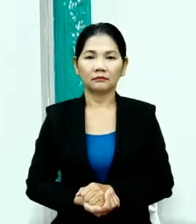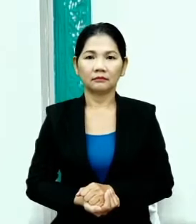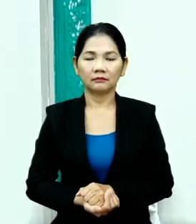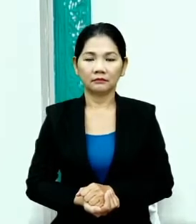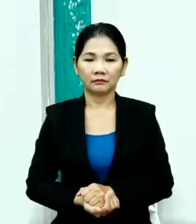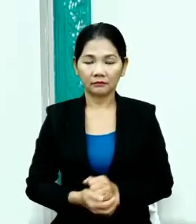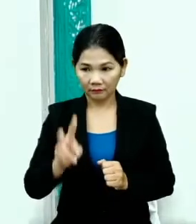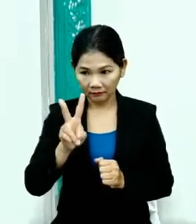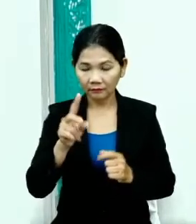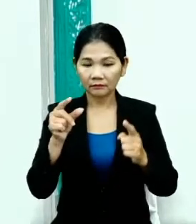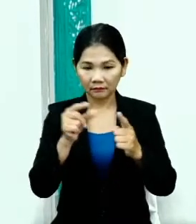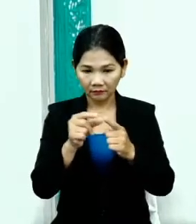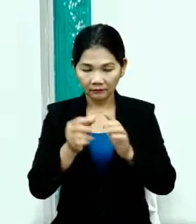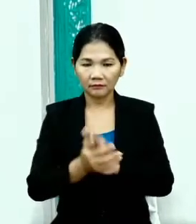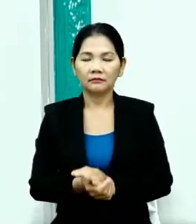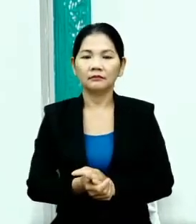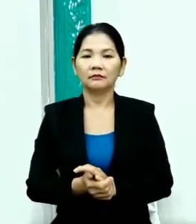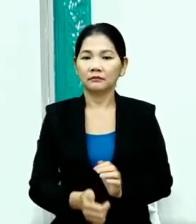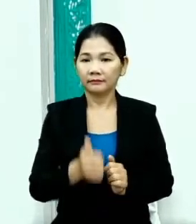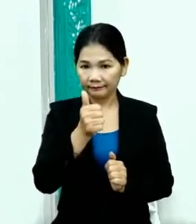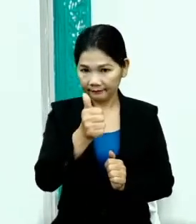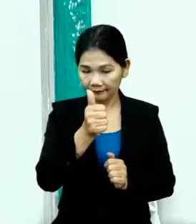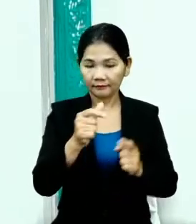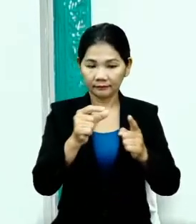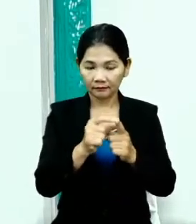Chà, miên pía. Chà, lọ.